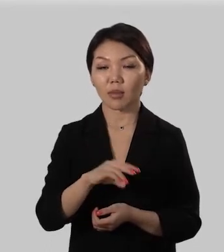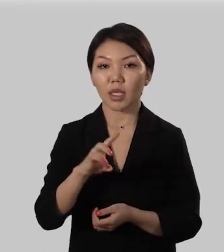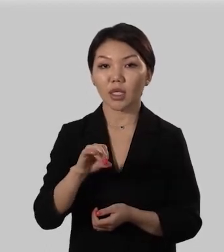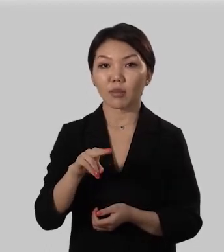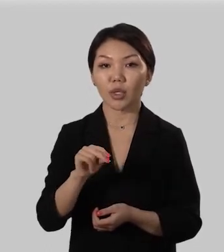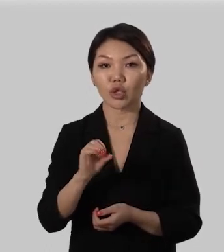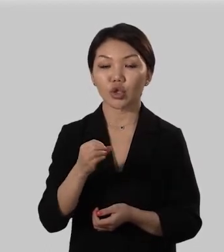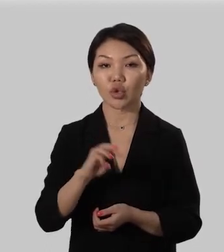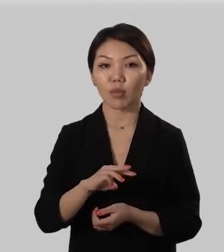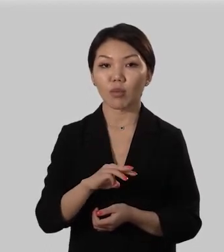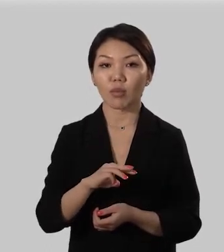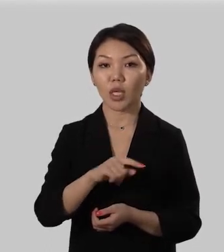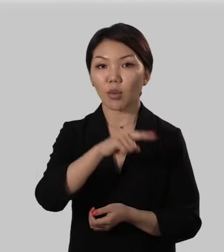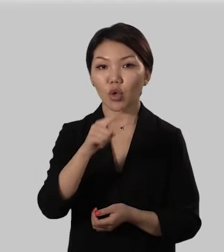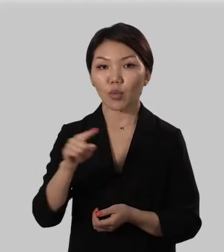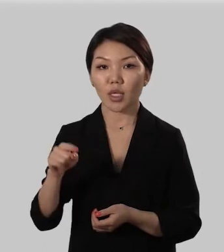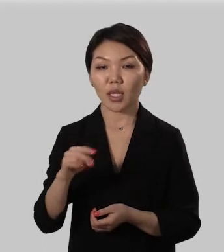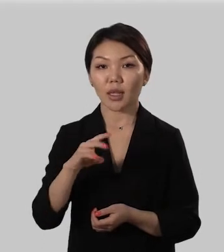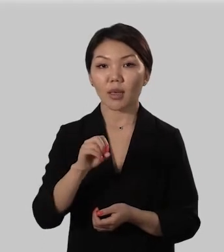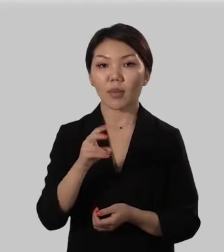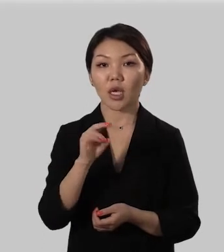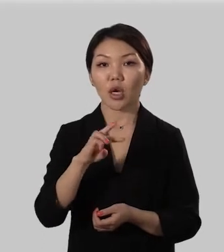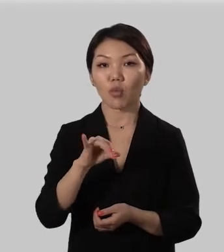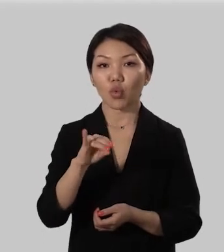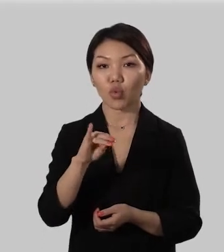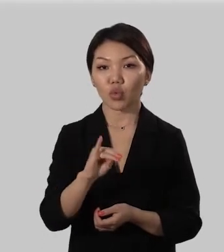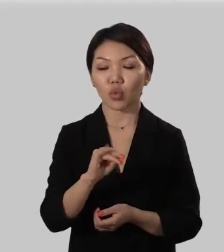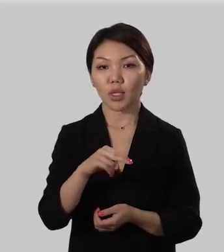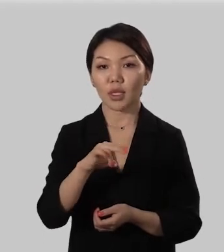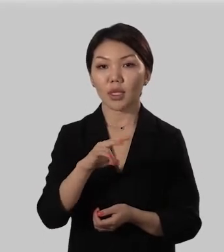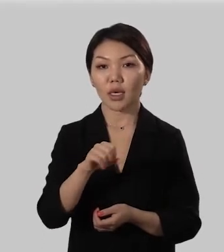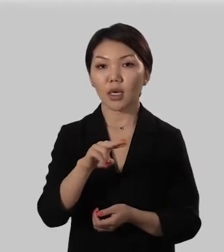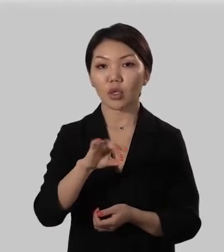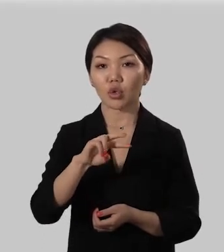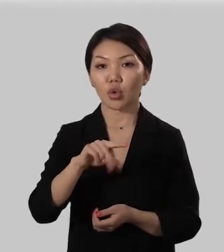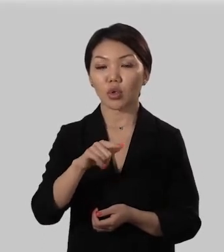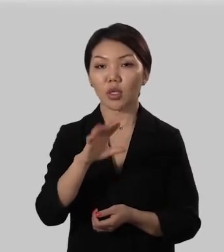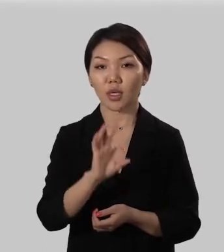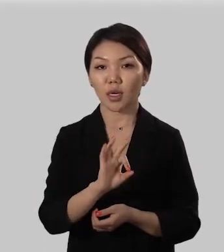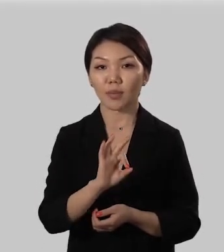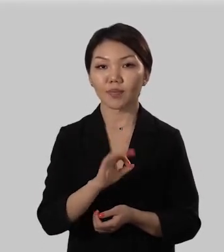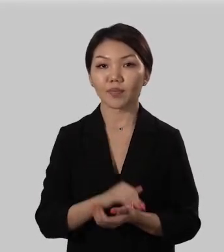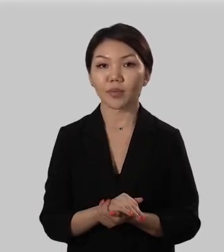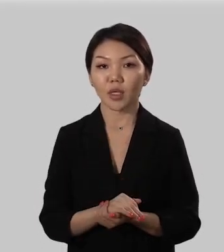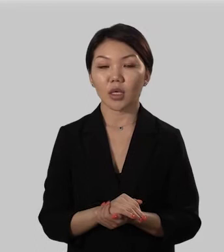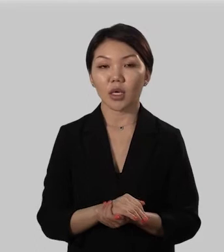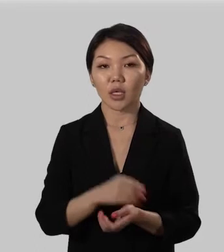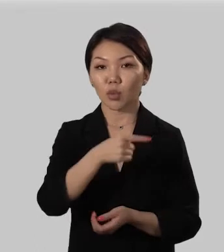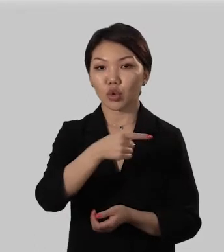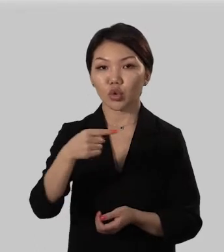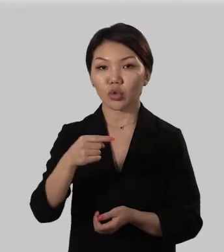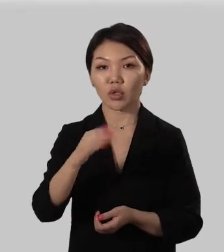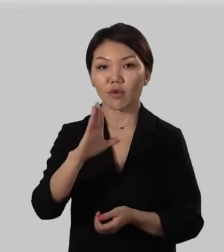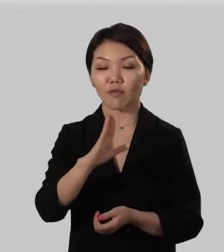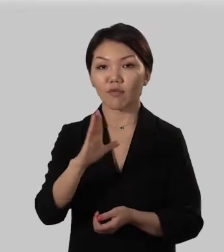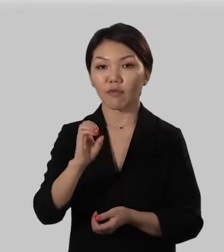от имен прилагательных напрямую надолго от имен существительных у вверх